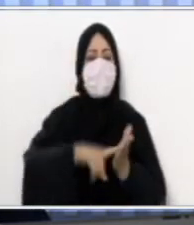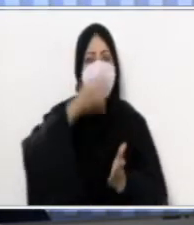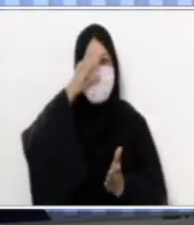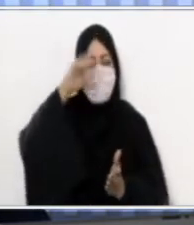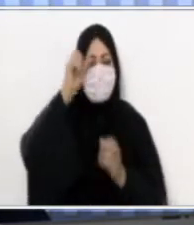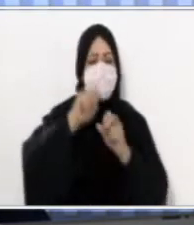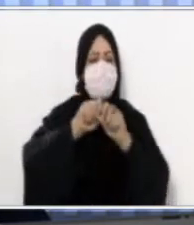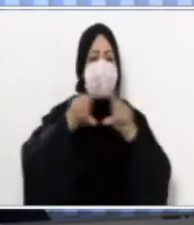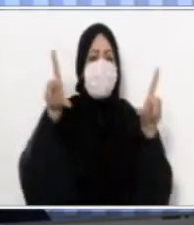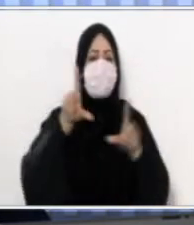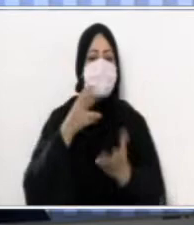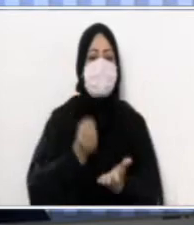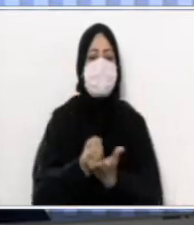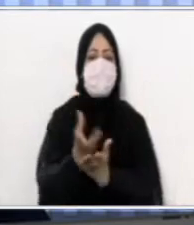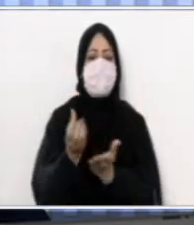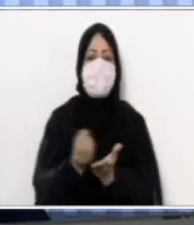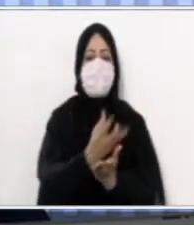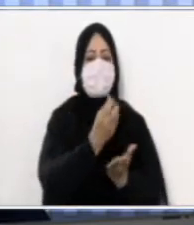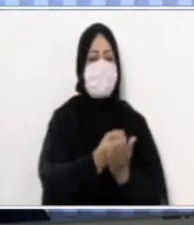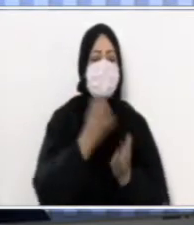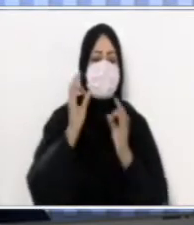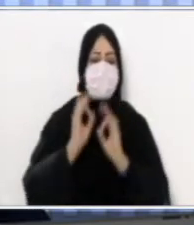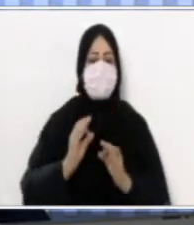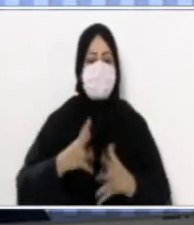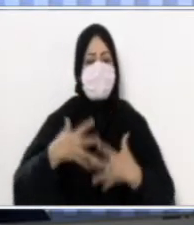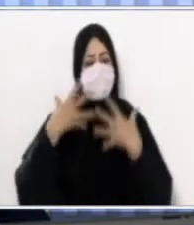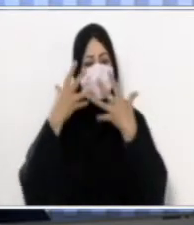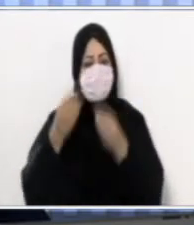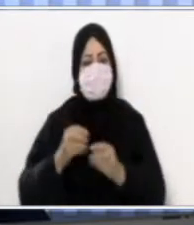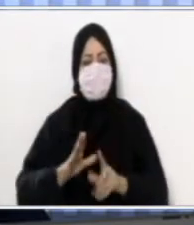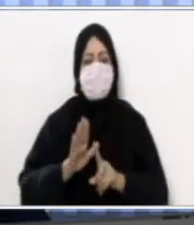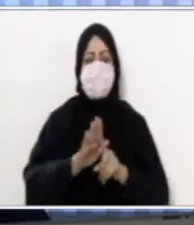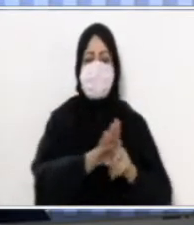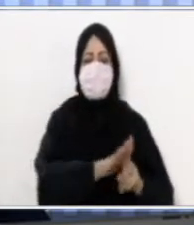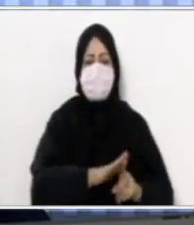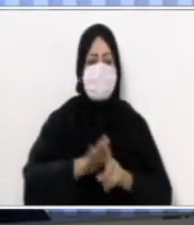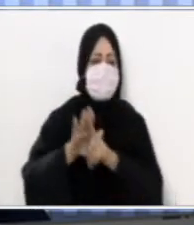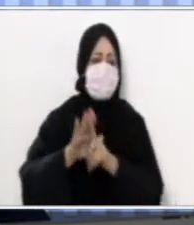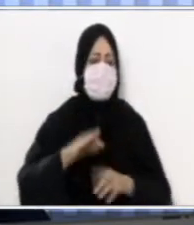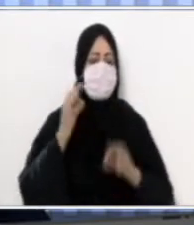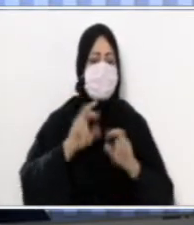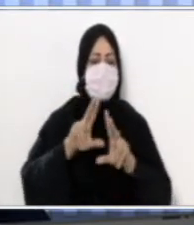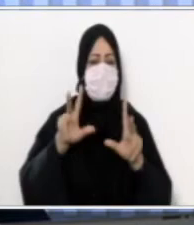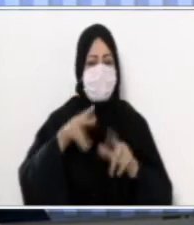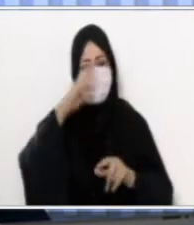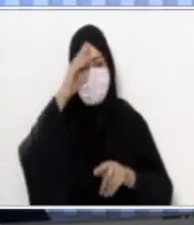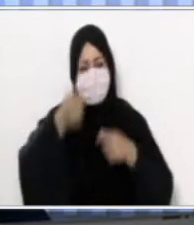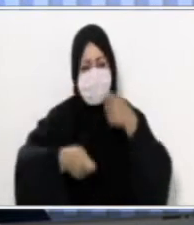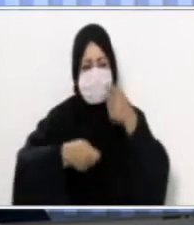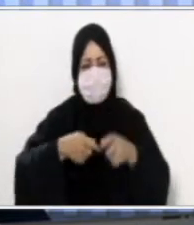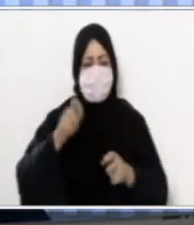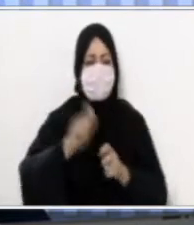من ساهم في هذه القناة بخدمة أو بكلمة أو بعلم أو